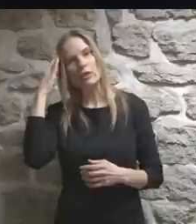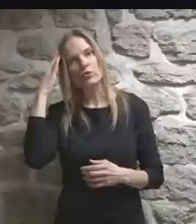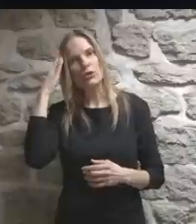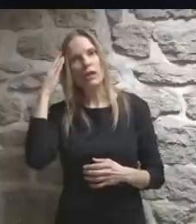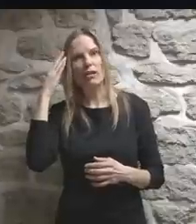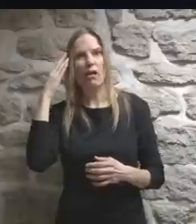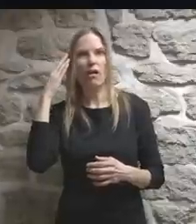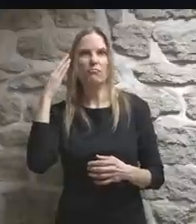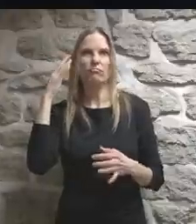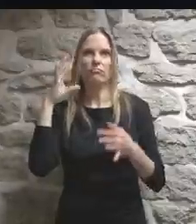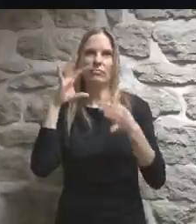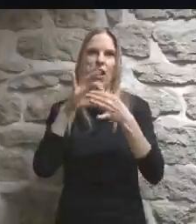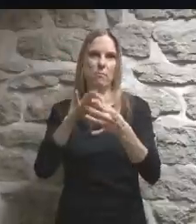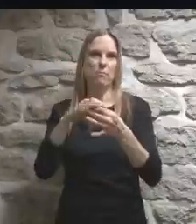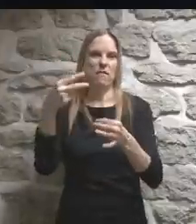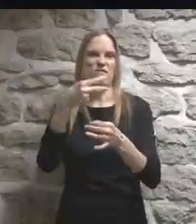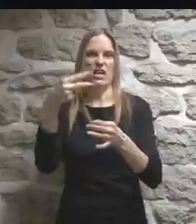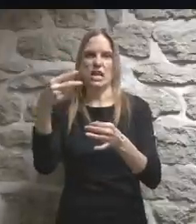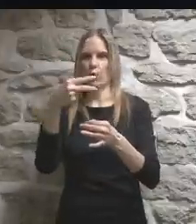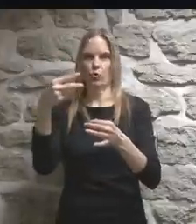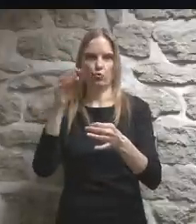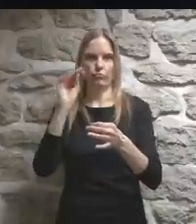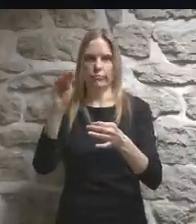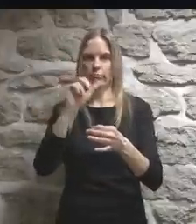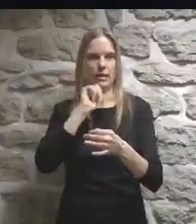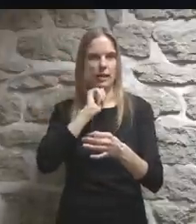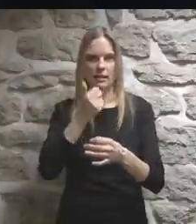ei saa tõmmata võrdusmärkiga. Siin